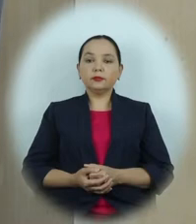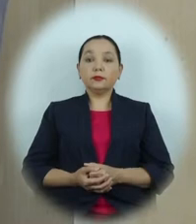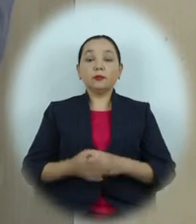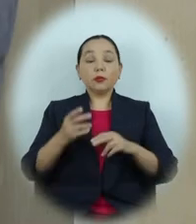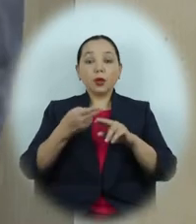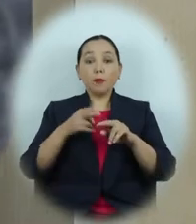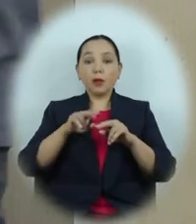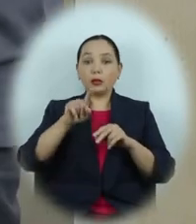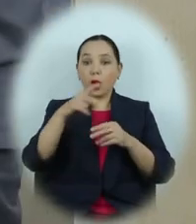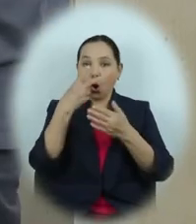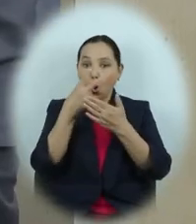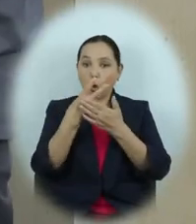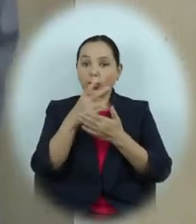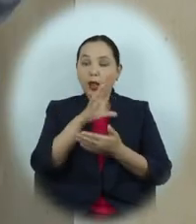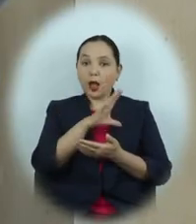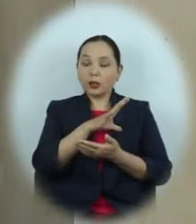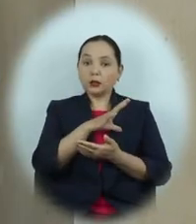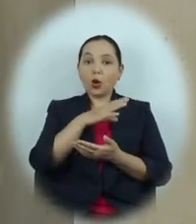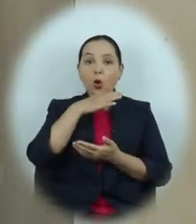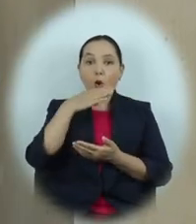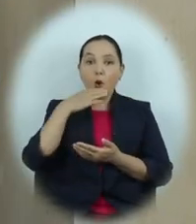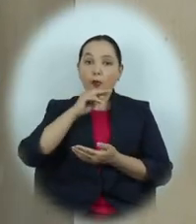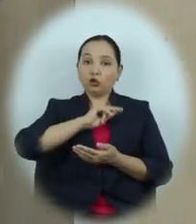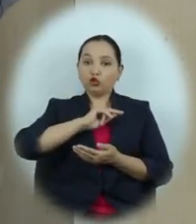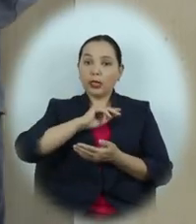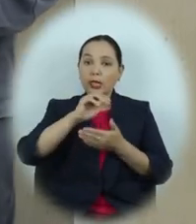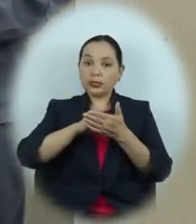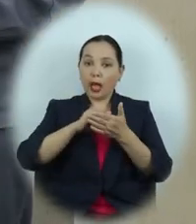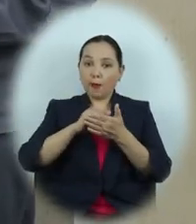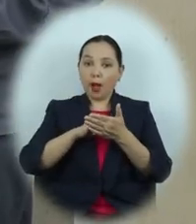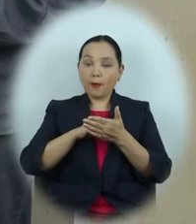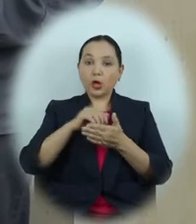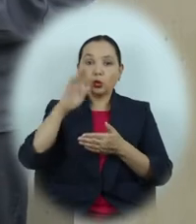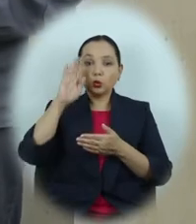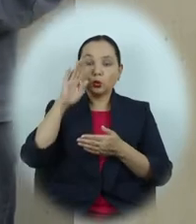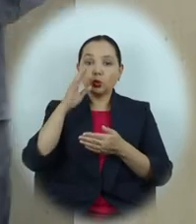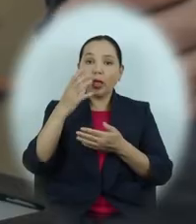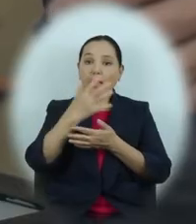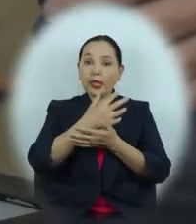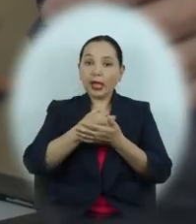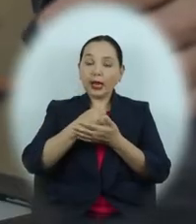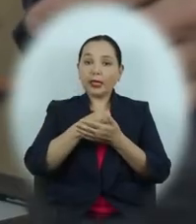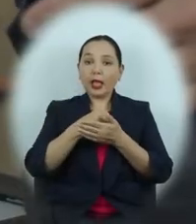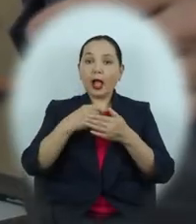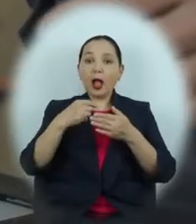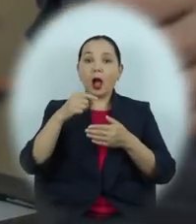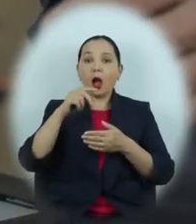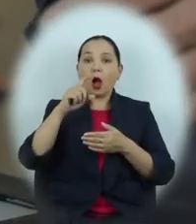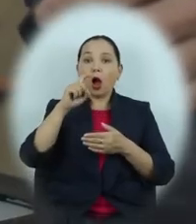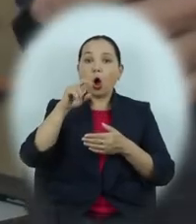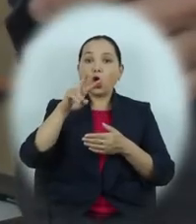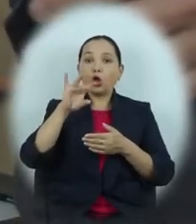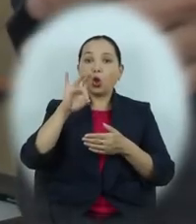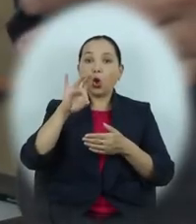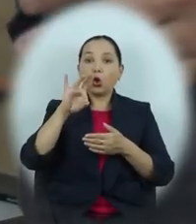Mana ko'rganlaringizdek ko'p ishlagani sababli suvdan yig'ilgan xlorlarni